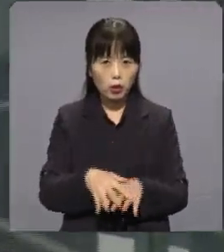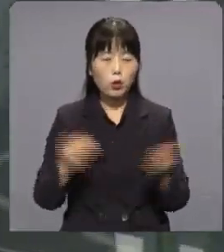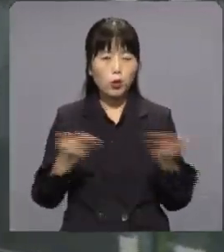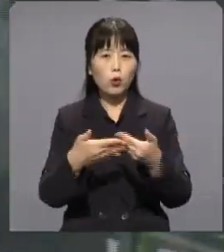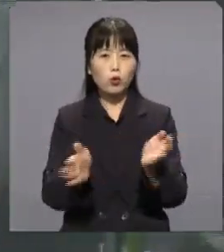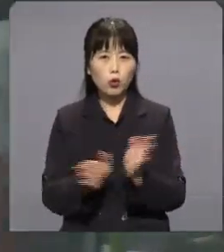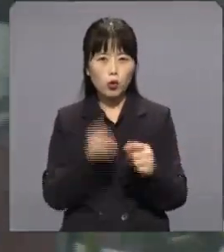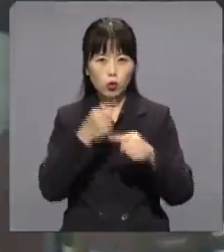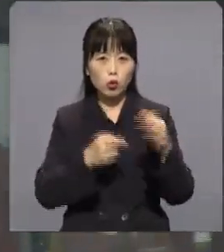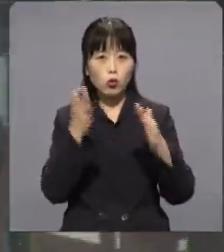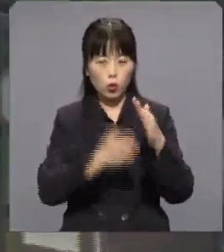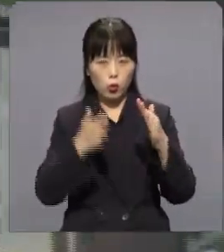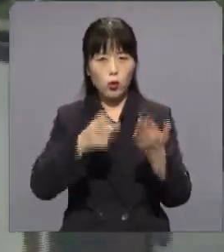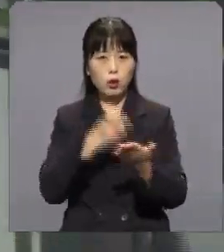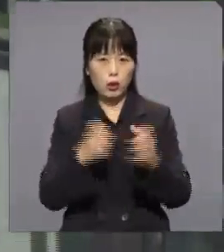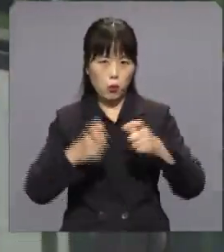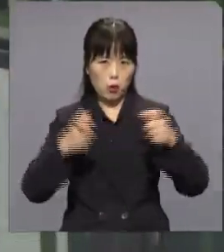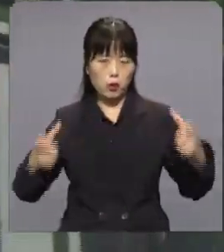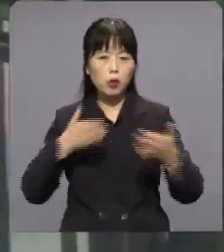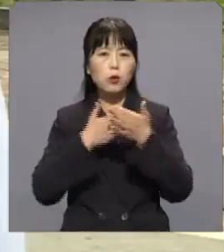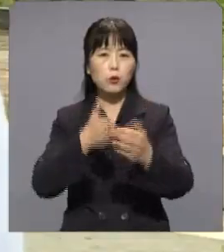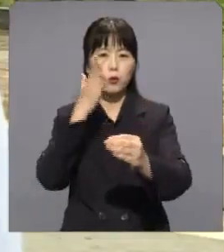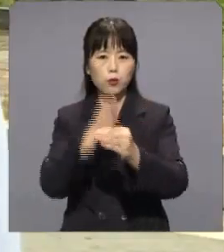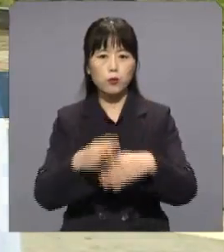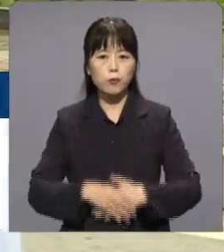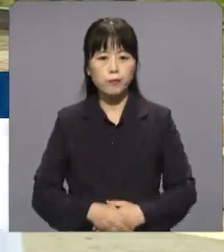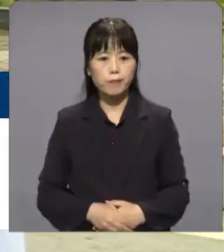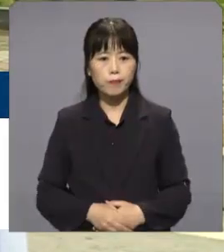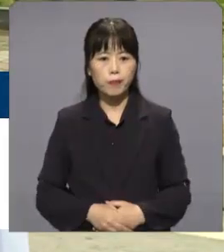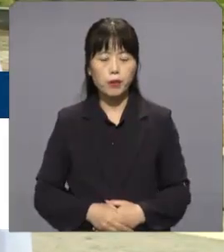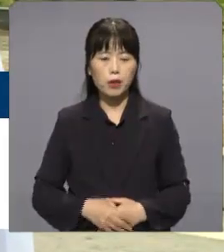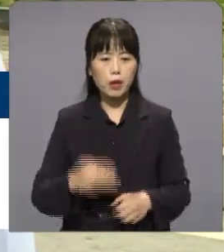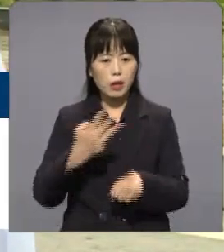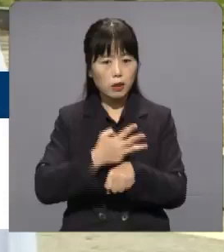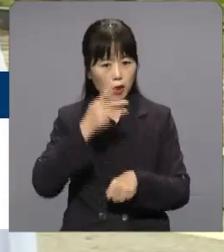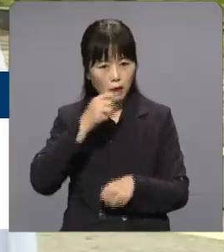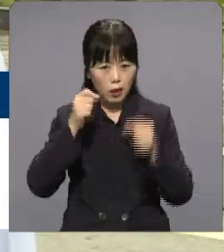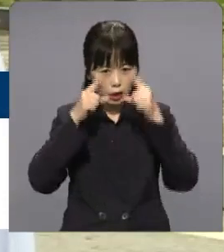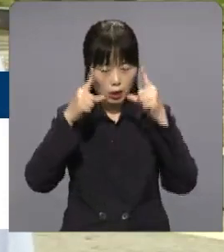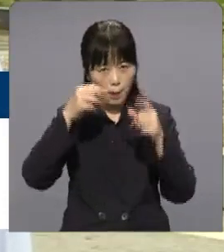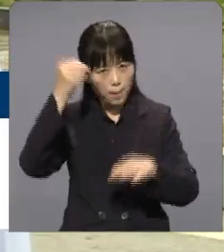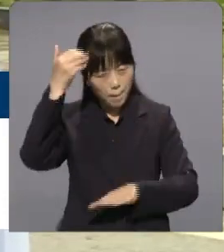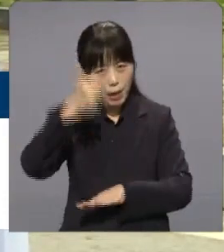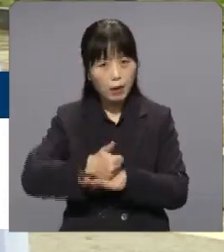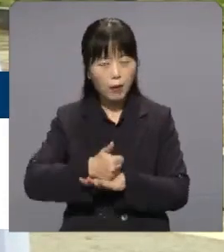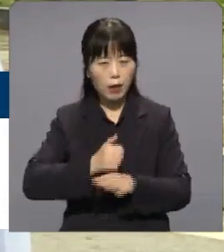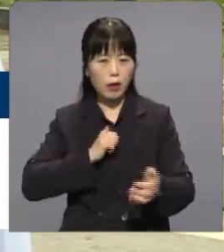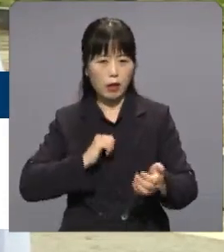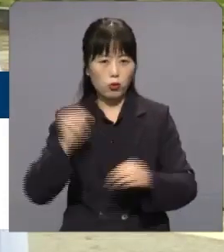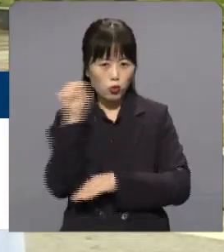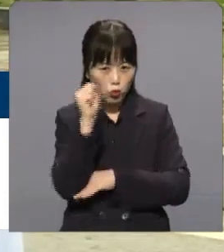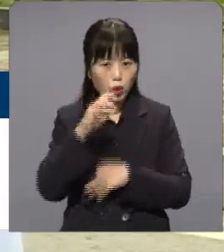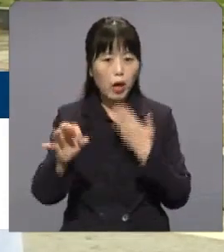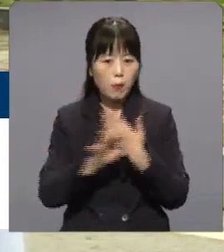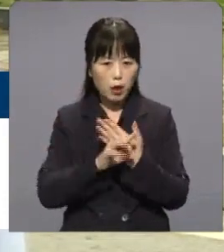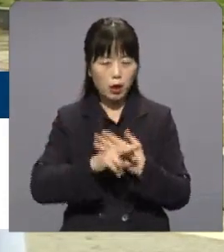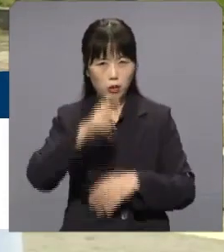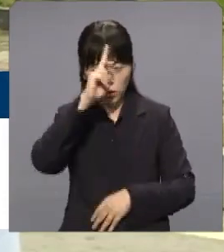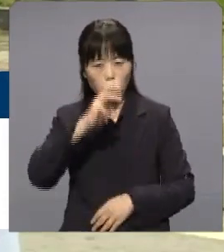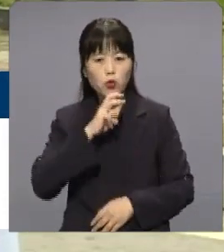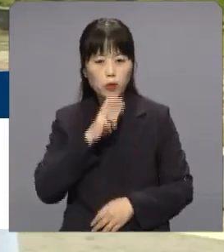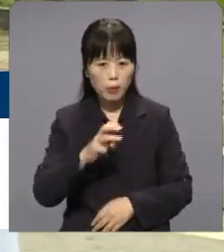중 9명 제 확대 리 주장하고 있습니다 3시에 일어나서 막차 까지 뛰며 는 12:30